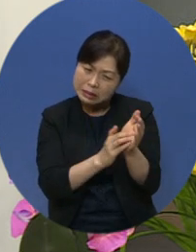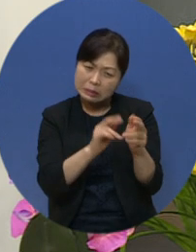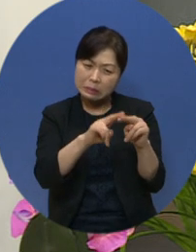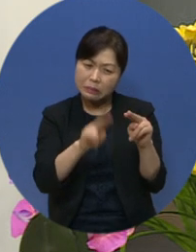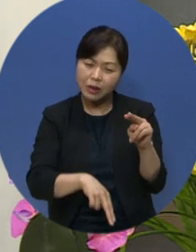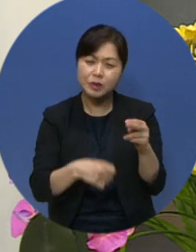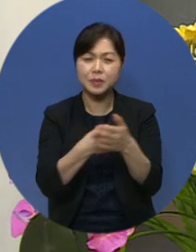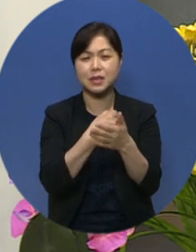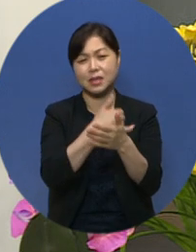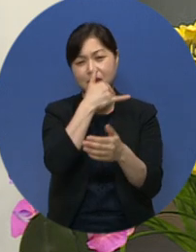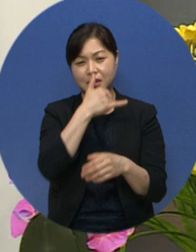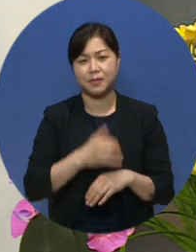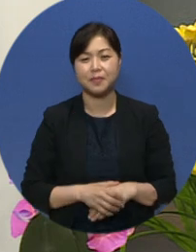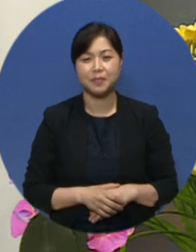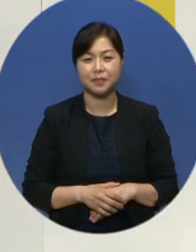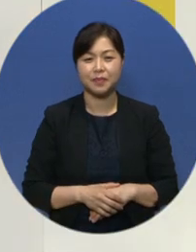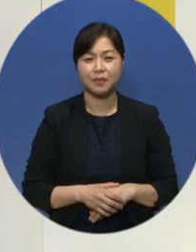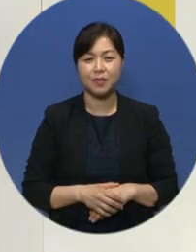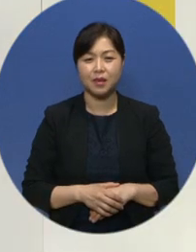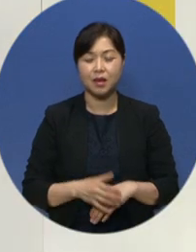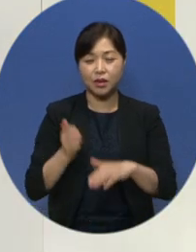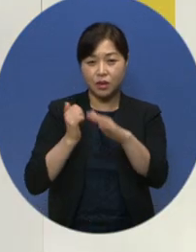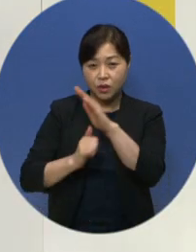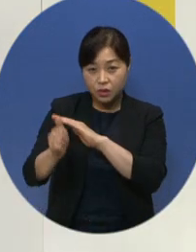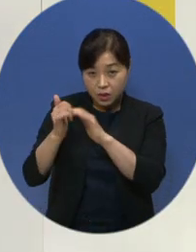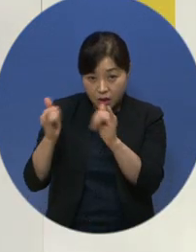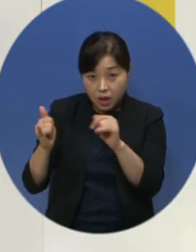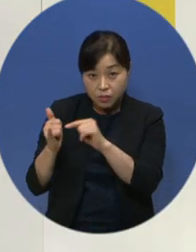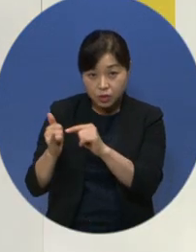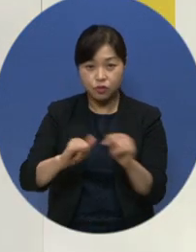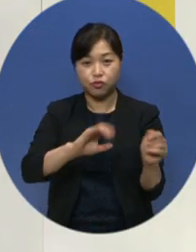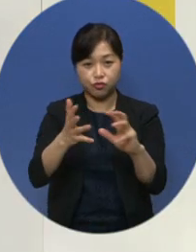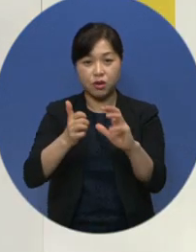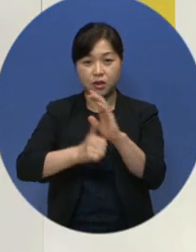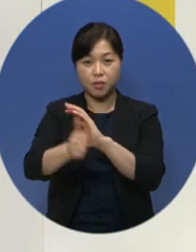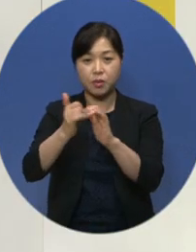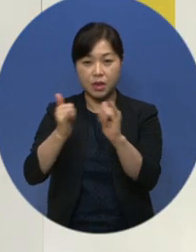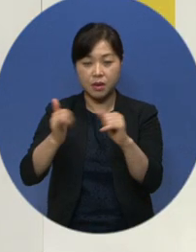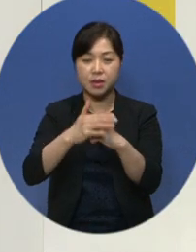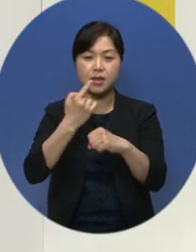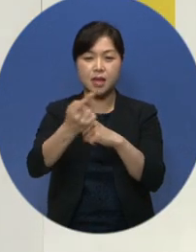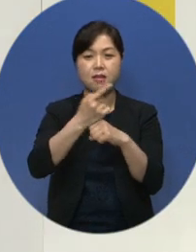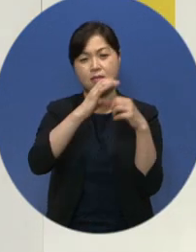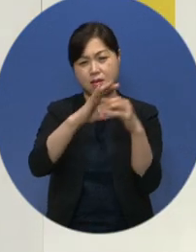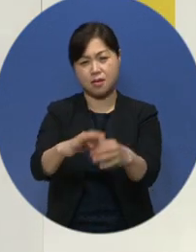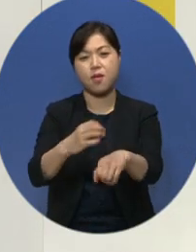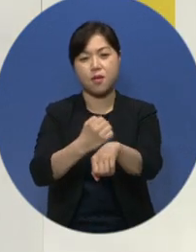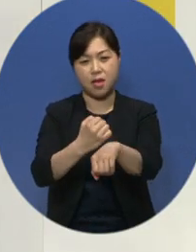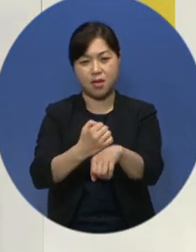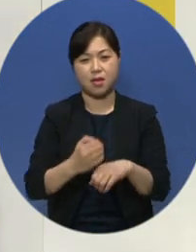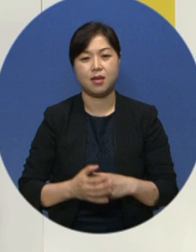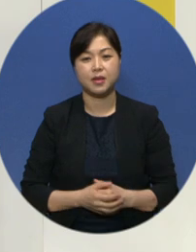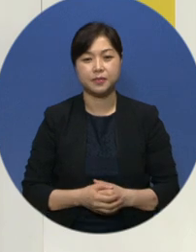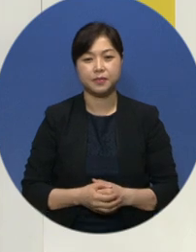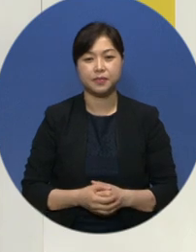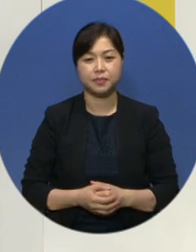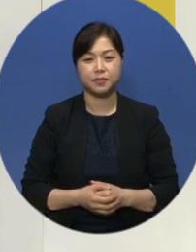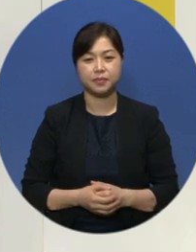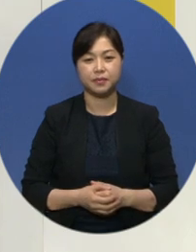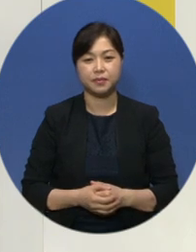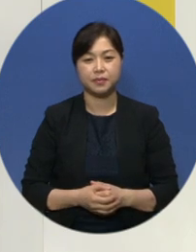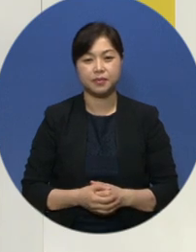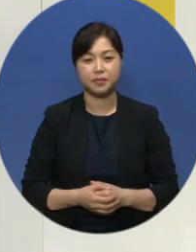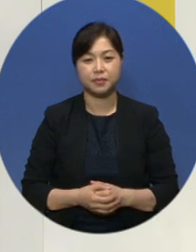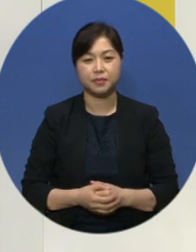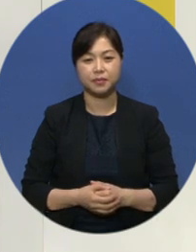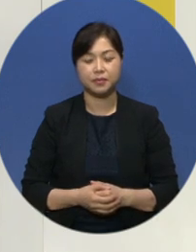우리 선수들은 에 올해 이제 그 국가대표 선수들이 내년까지 갑니다 에 그러나 이제 뭐 또 이런